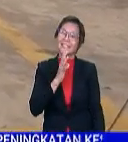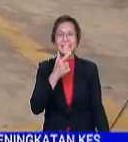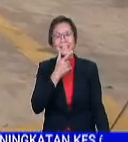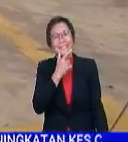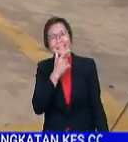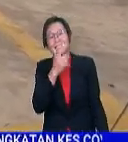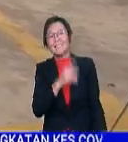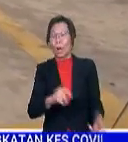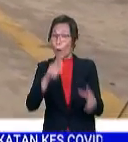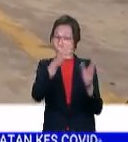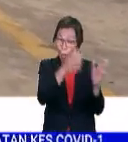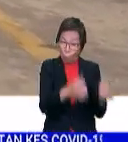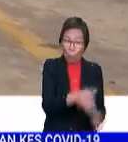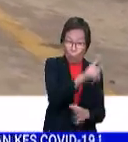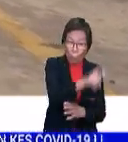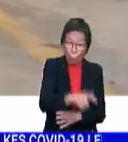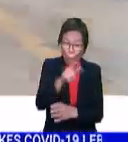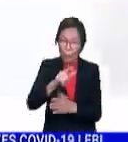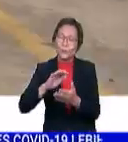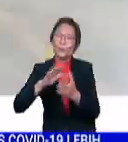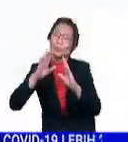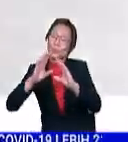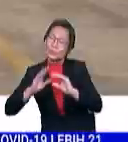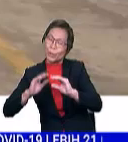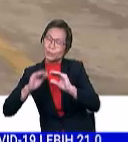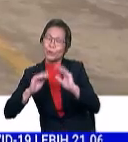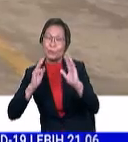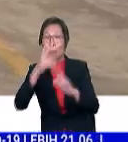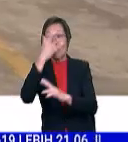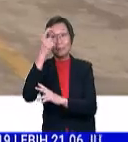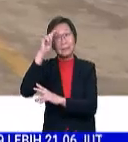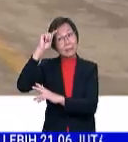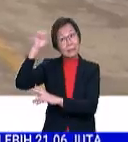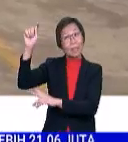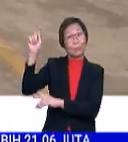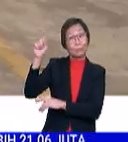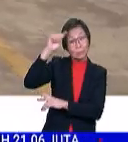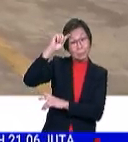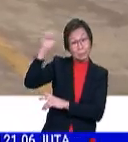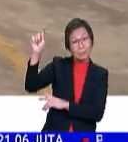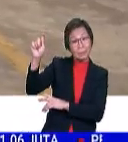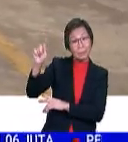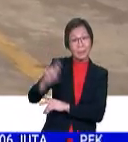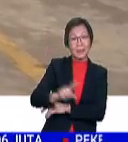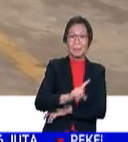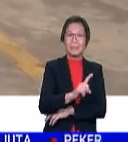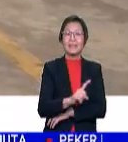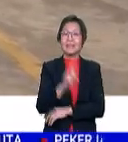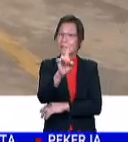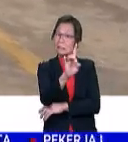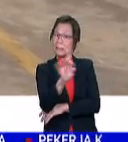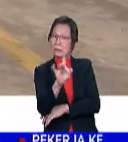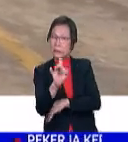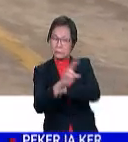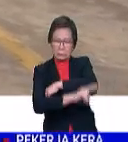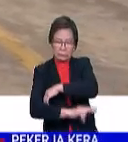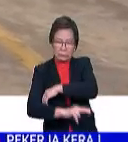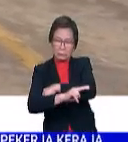and orang dia pun sangat mesra. Sebab Terengganu ni boleh jadi salah sebuah negeri